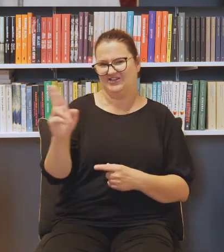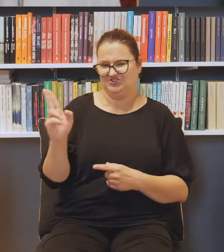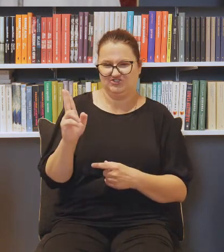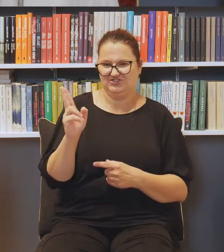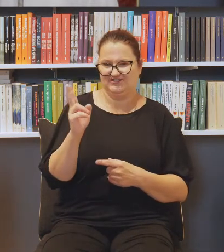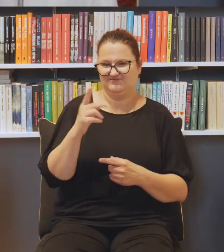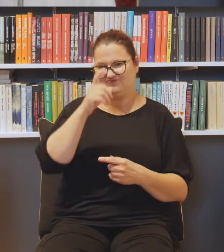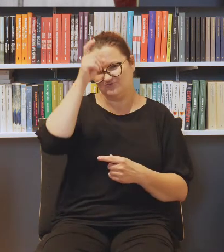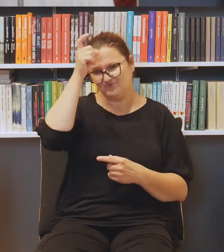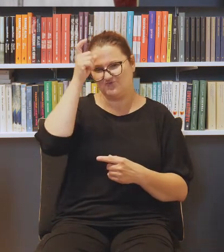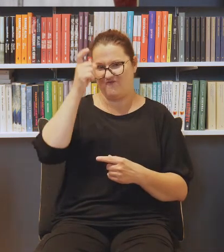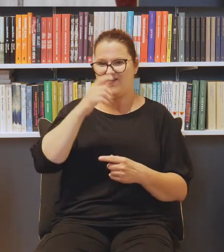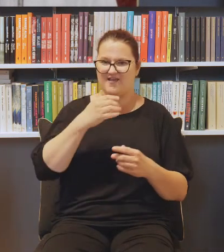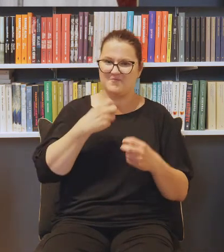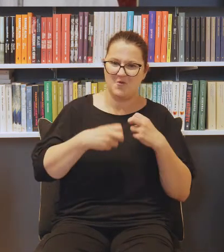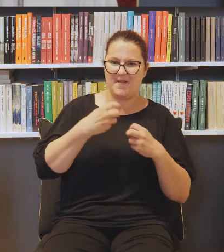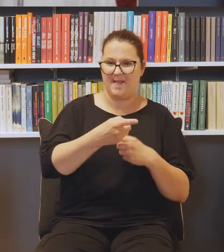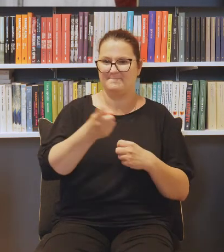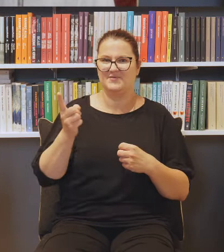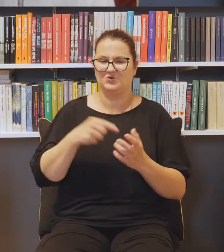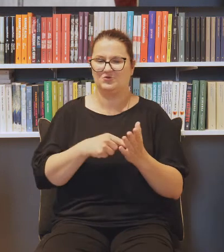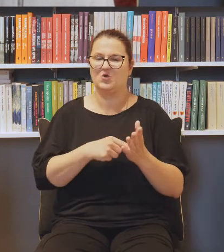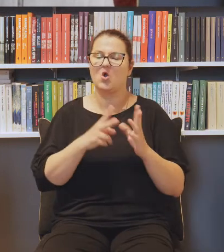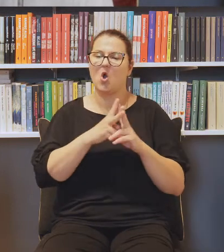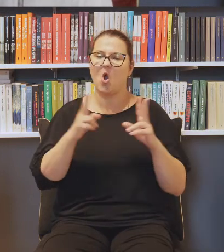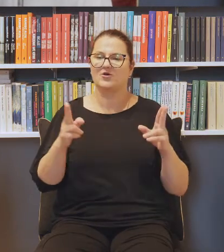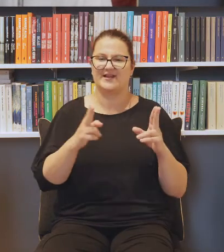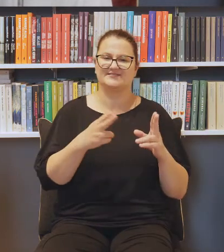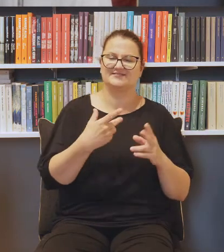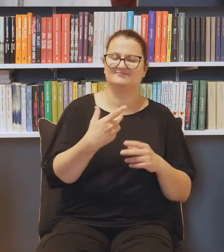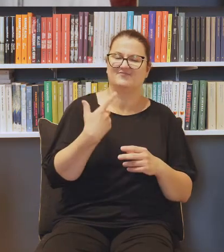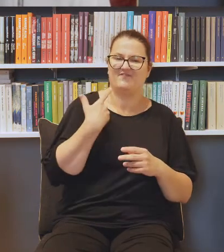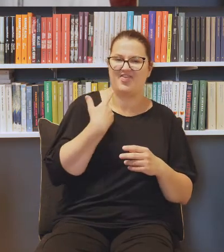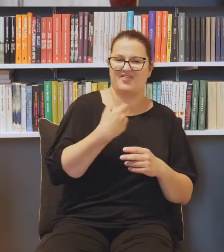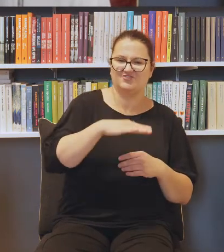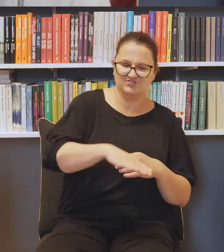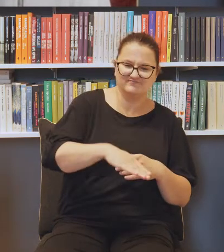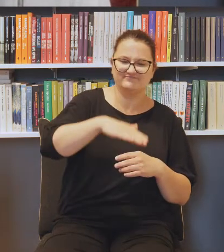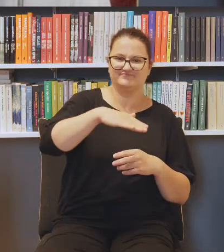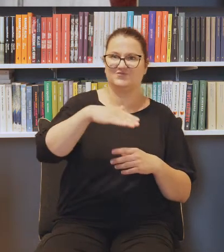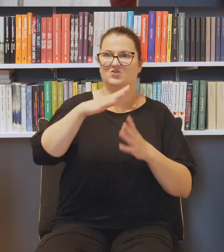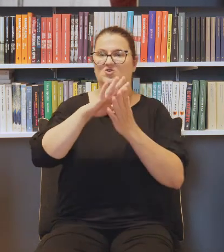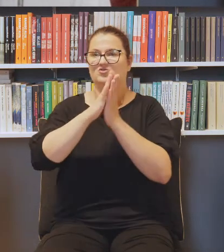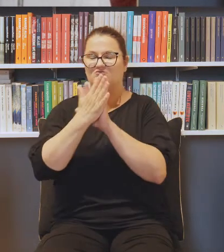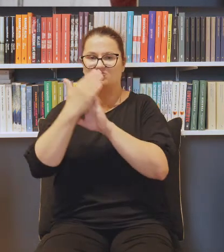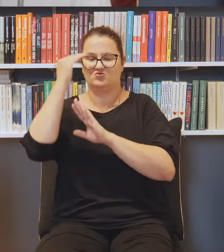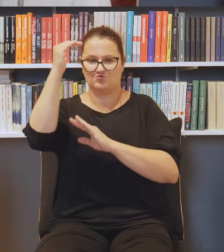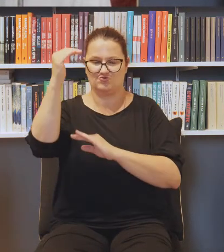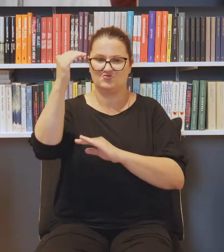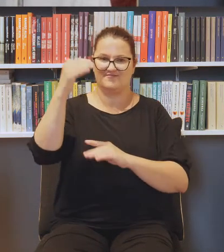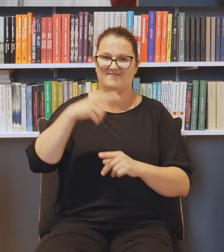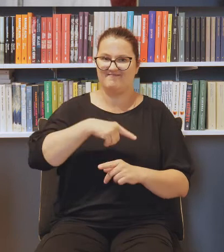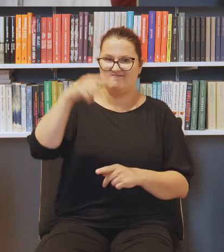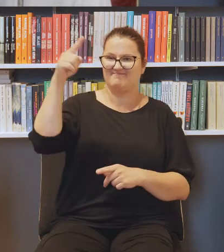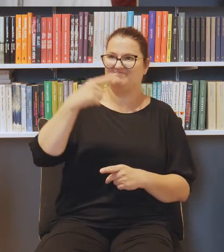człowieka z takimi problemami, to znaczy w okresie takiego dzieciństwa do dojrzewania, to kiedy naprawdę mało można zmienić, to znaczy mało od nas